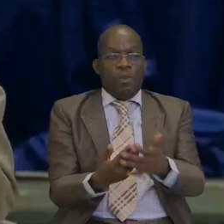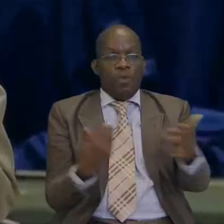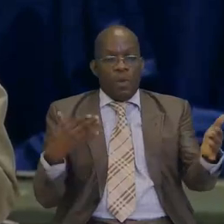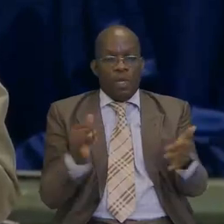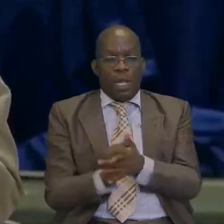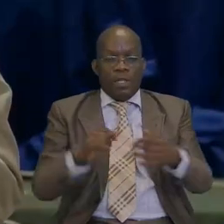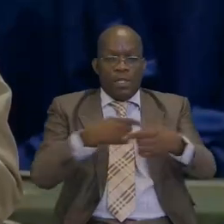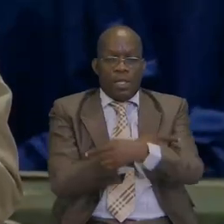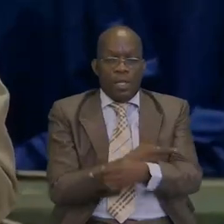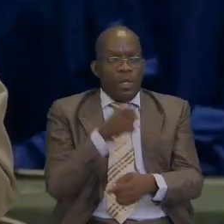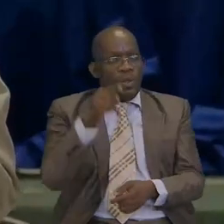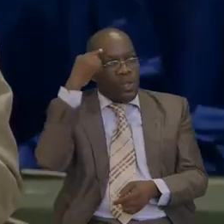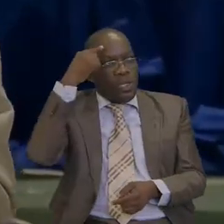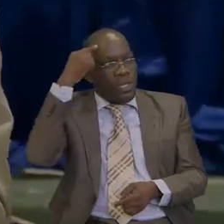marier,